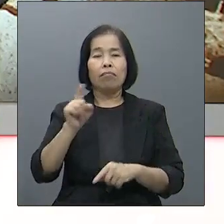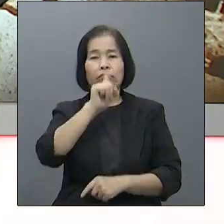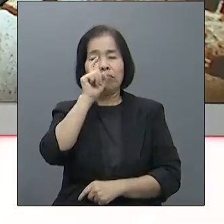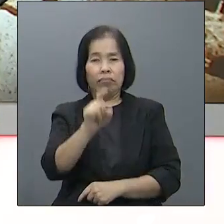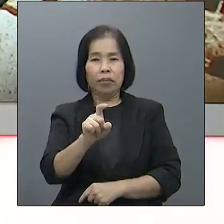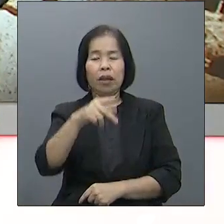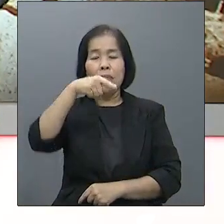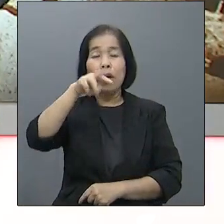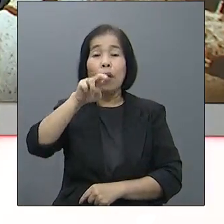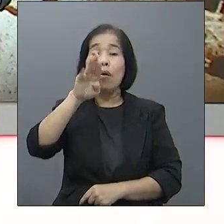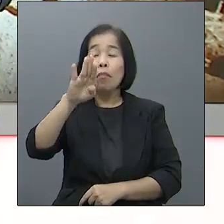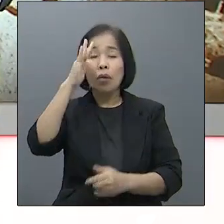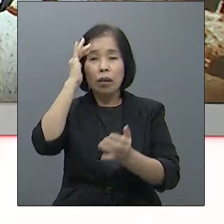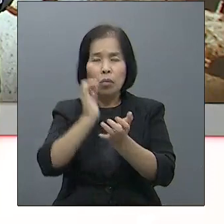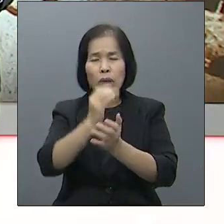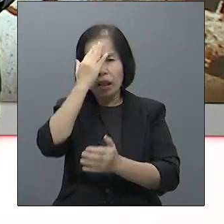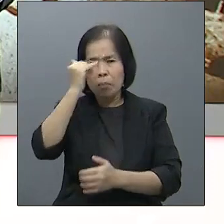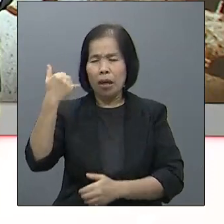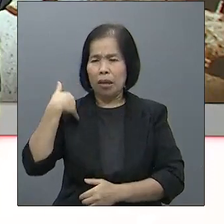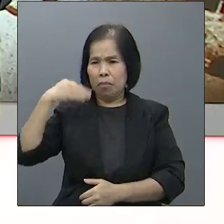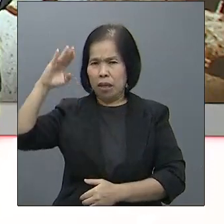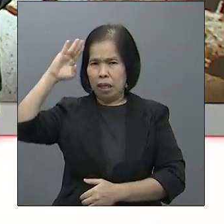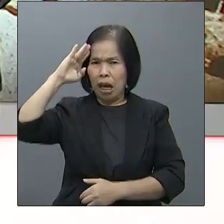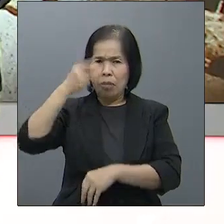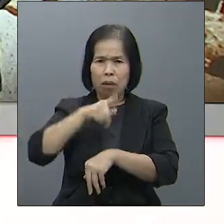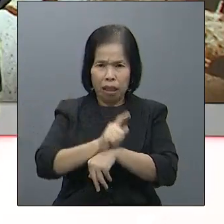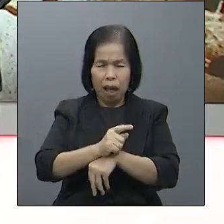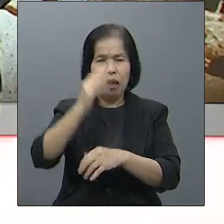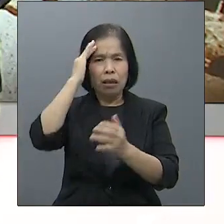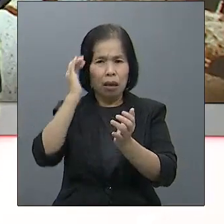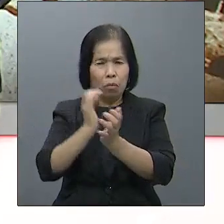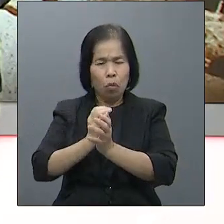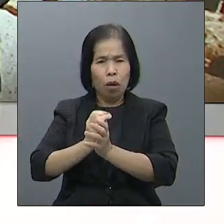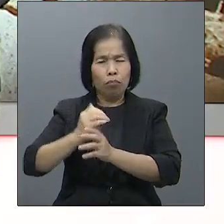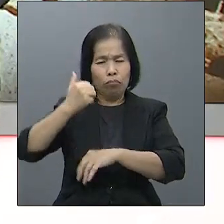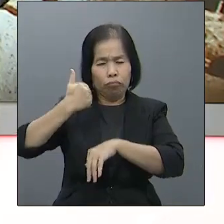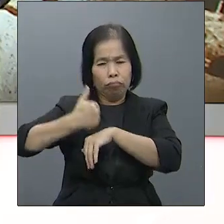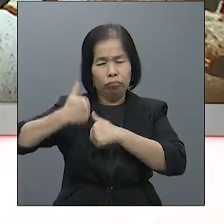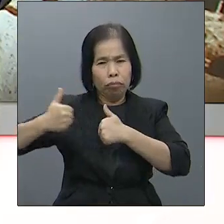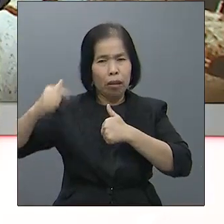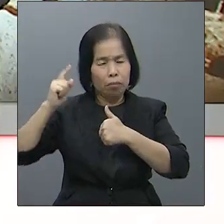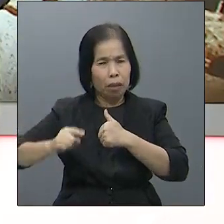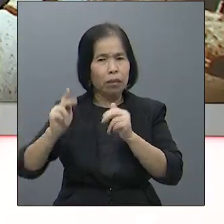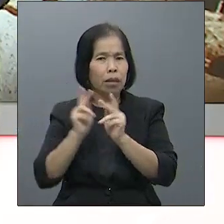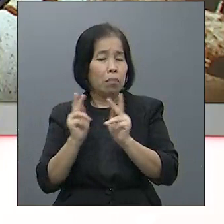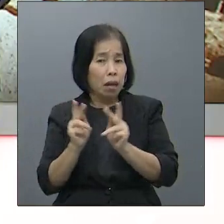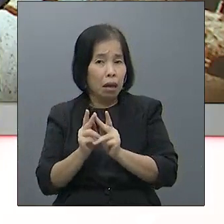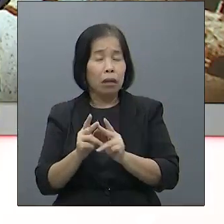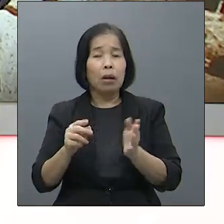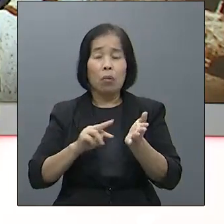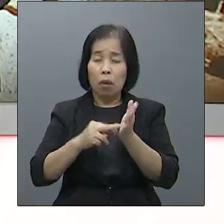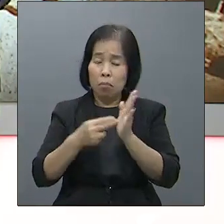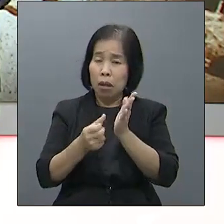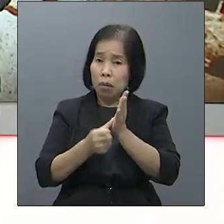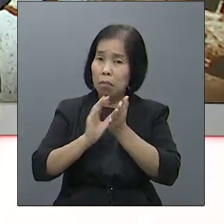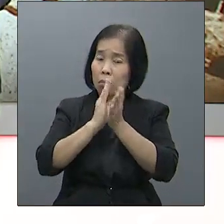ี่ออกมากลับมีทหารนงเป็ประทานมีตำรวจระดับชั้นผู้ใหญ่มาเป็คณะกรรมการและแบบนี้การปฏิรูตำ